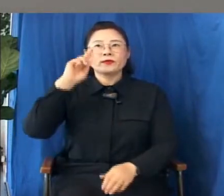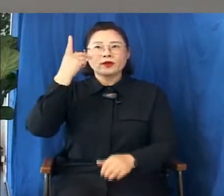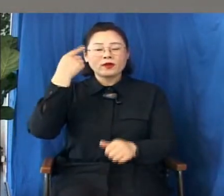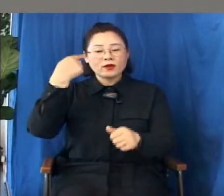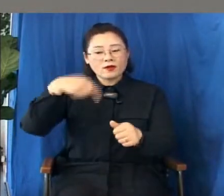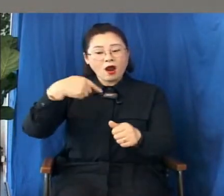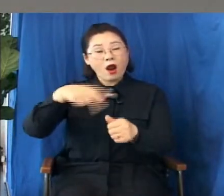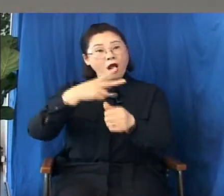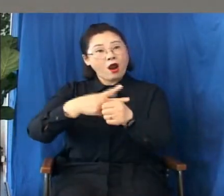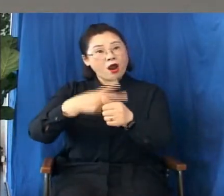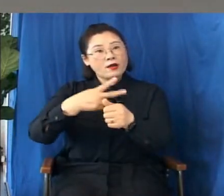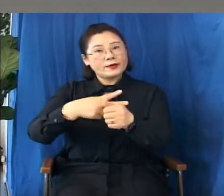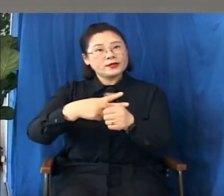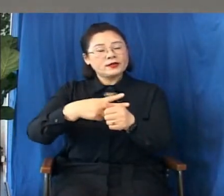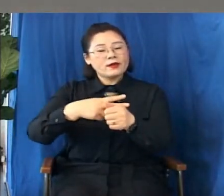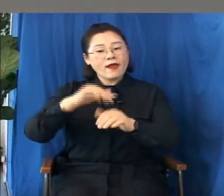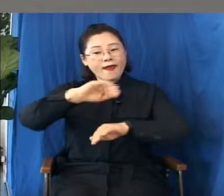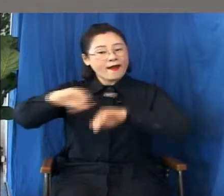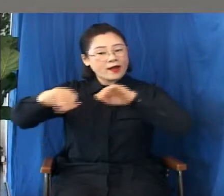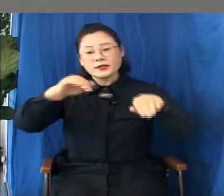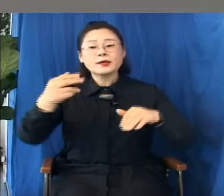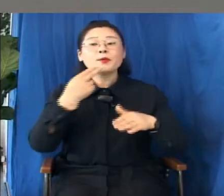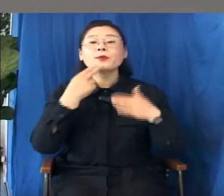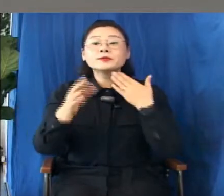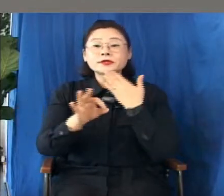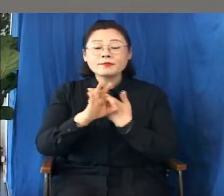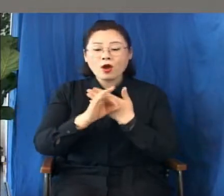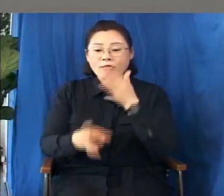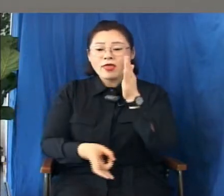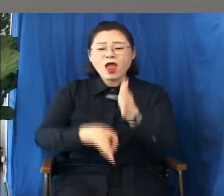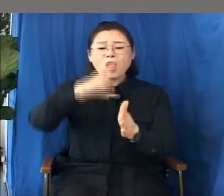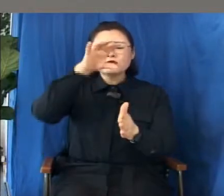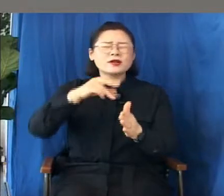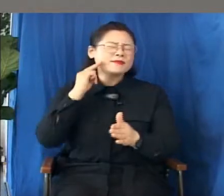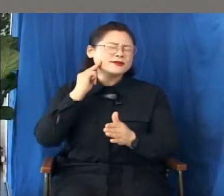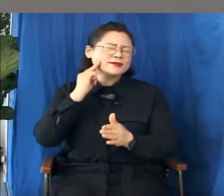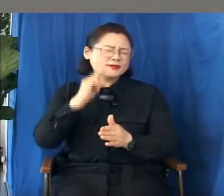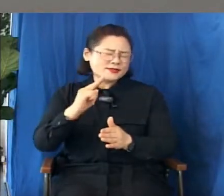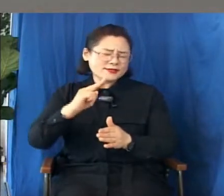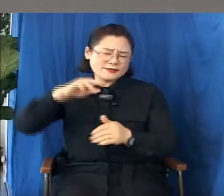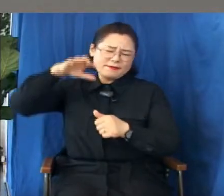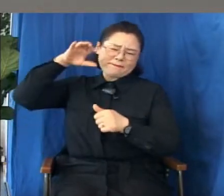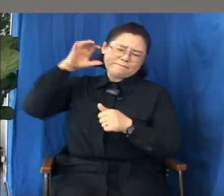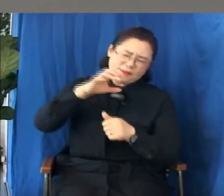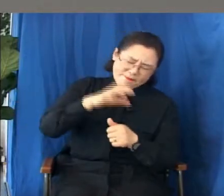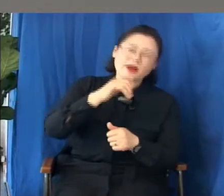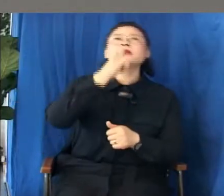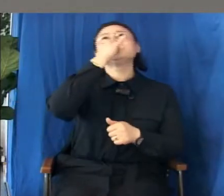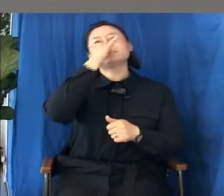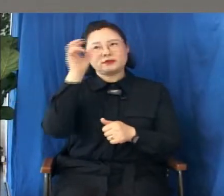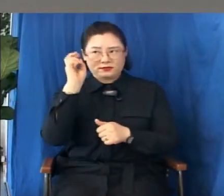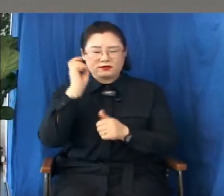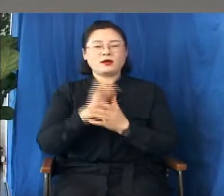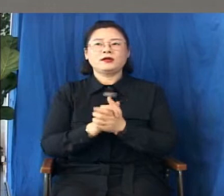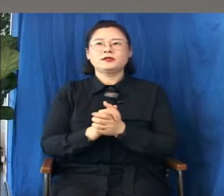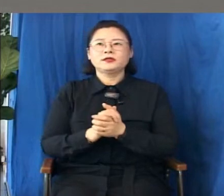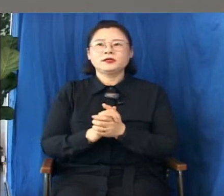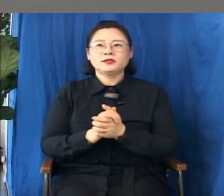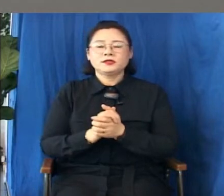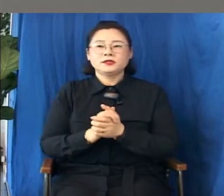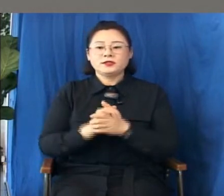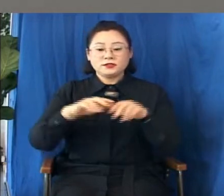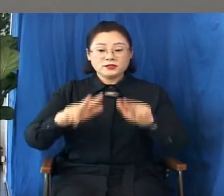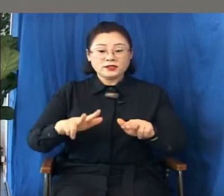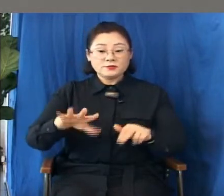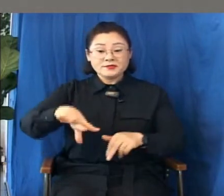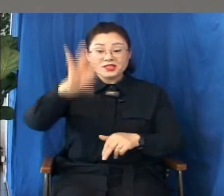간섭이 없었으면 예루살렘에 엄청난 핍박이 일어났을 거고, 그게 초대교회였지 않습니까? 지금 막 성령이